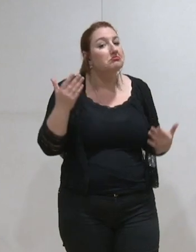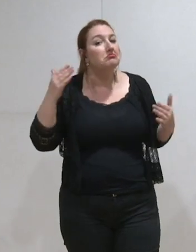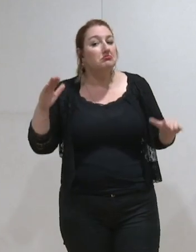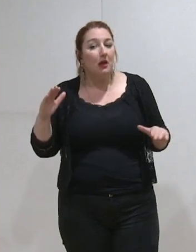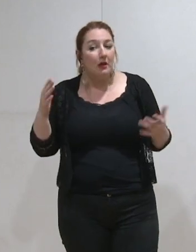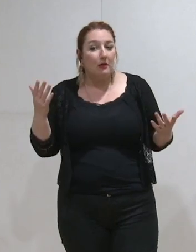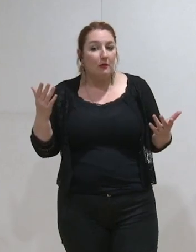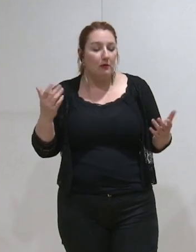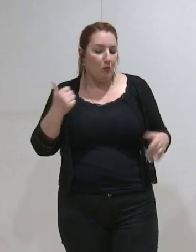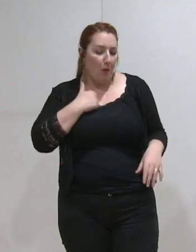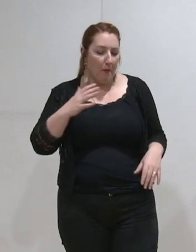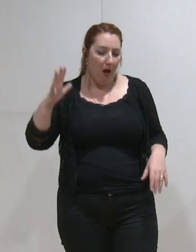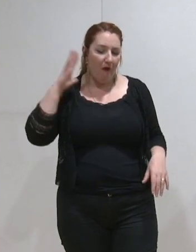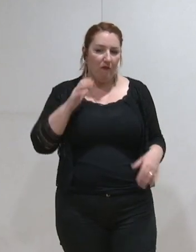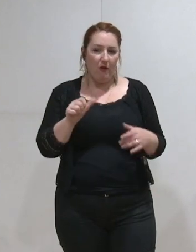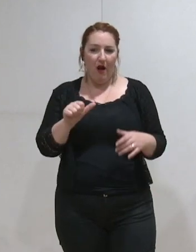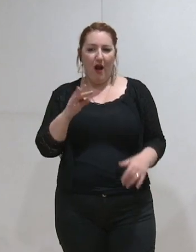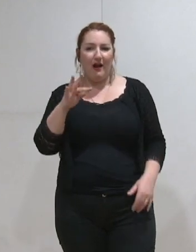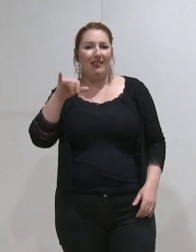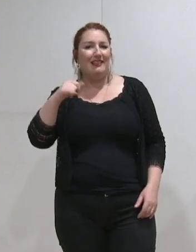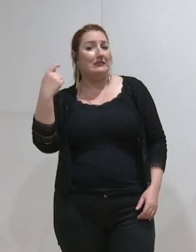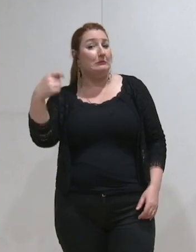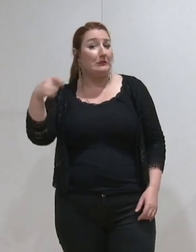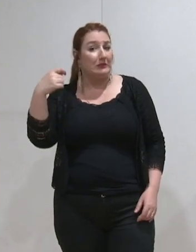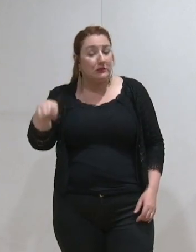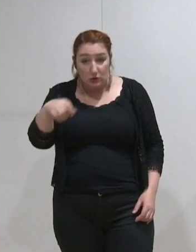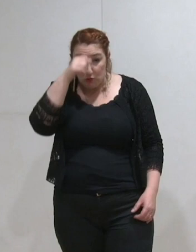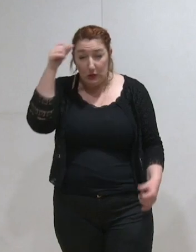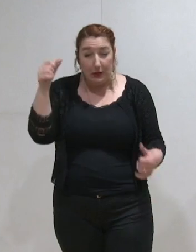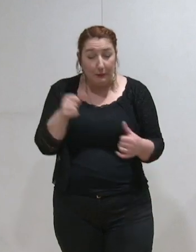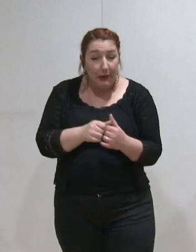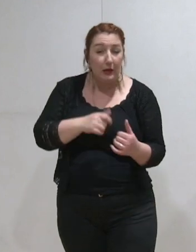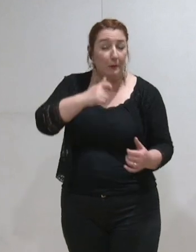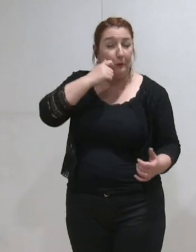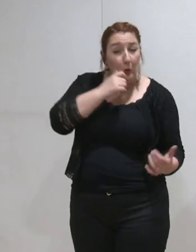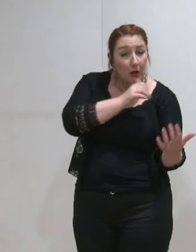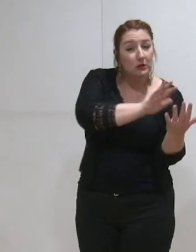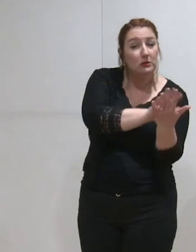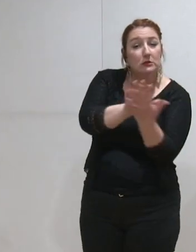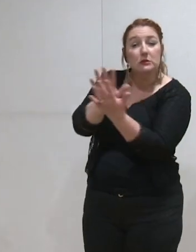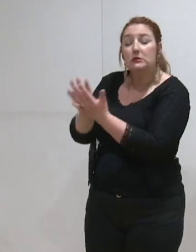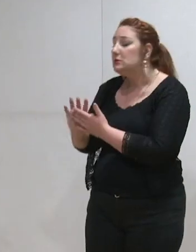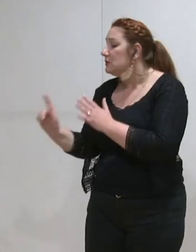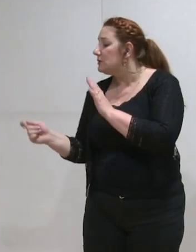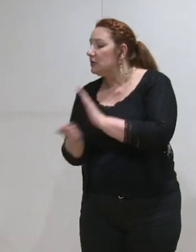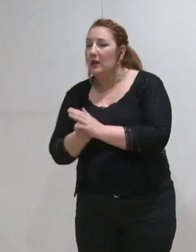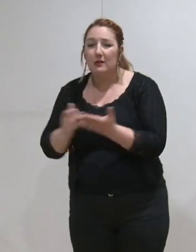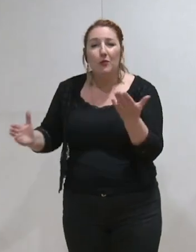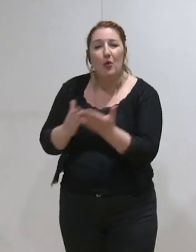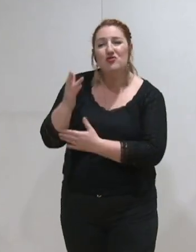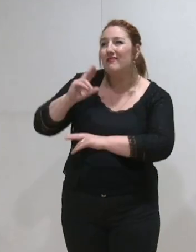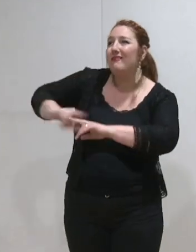gens qui habitent puisque quand j'étais présidentE d'Acti j'ai des souvenir de les avoir rencontrés au moment notamment du projet de de réhabilitation de cet